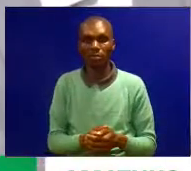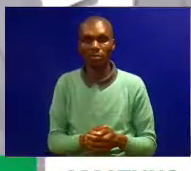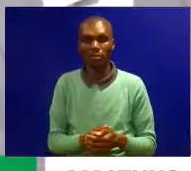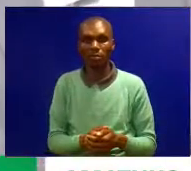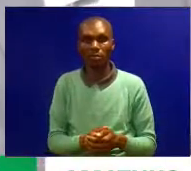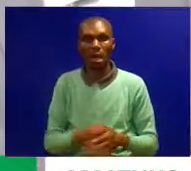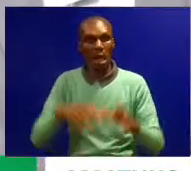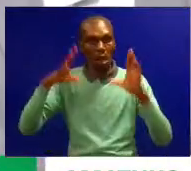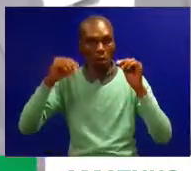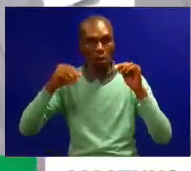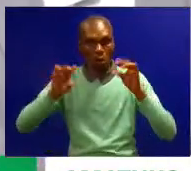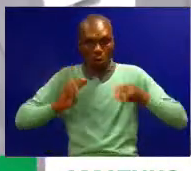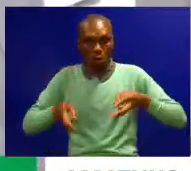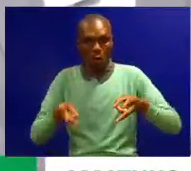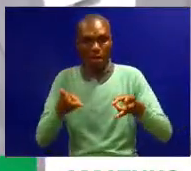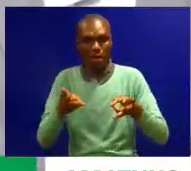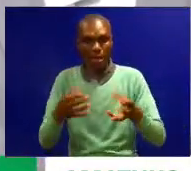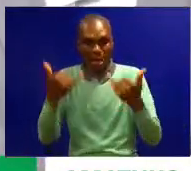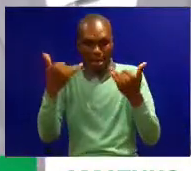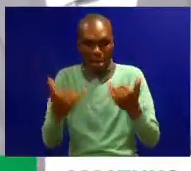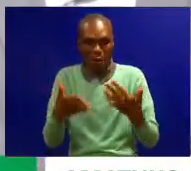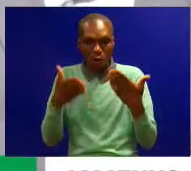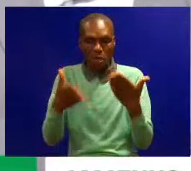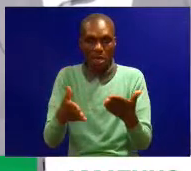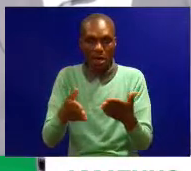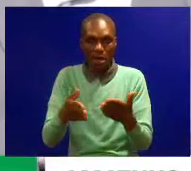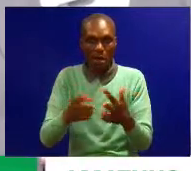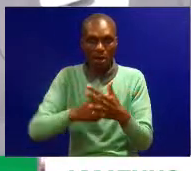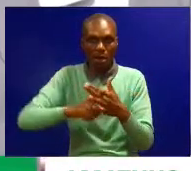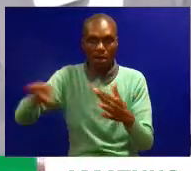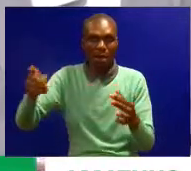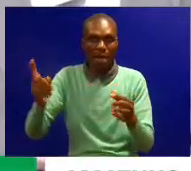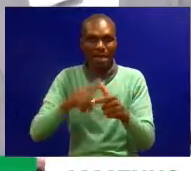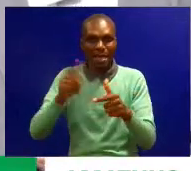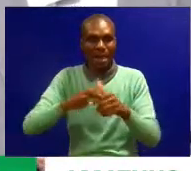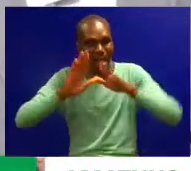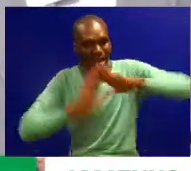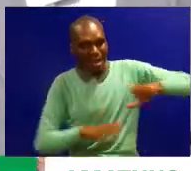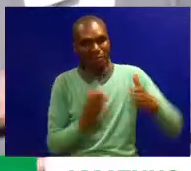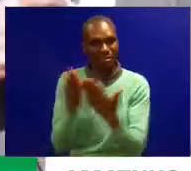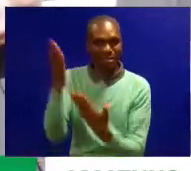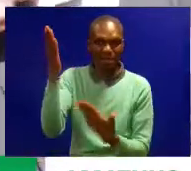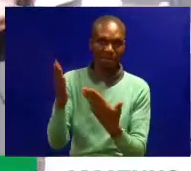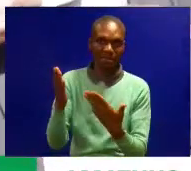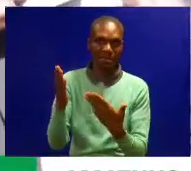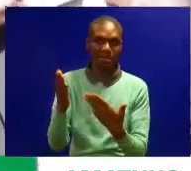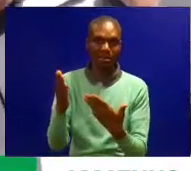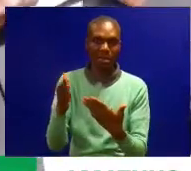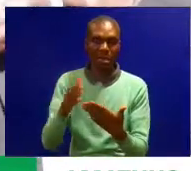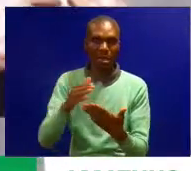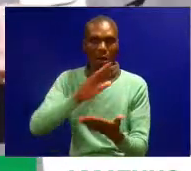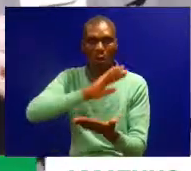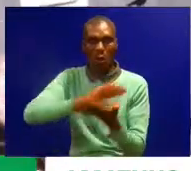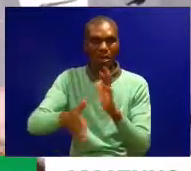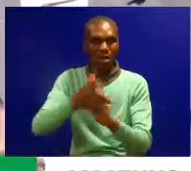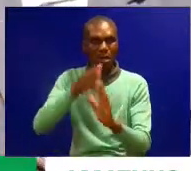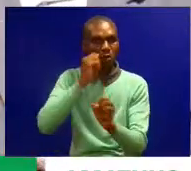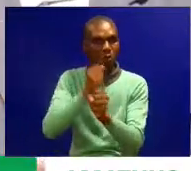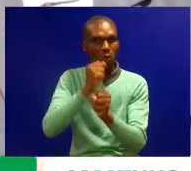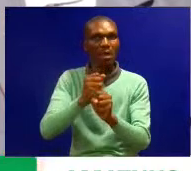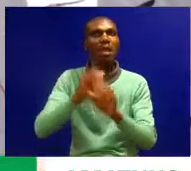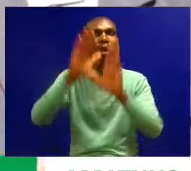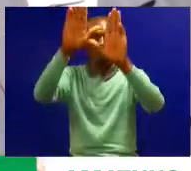way nare koruga iga ntigega sinduega asi ntara irege ntake